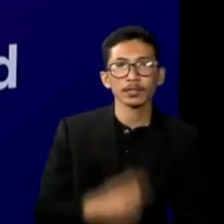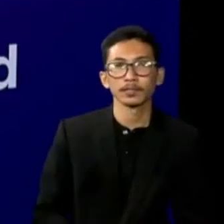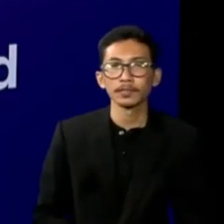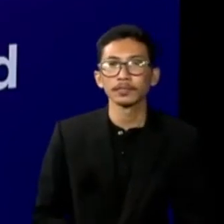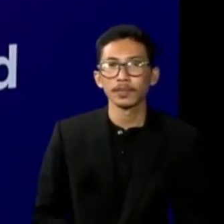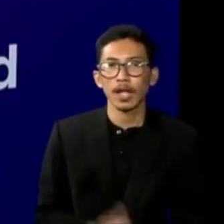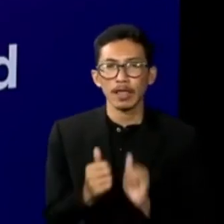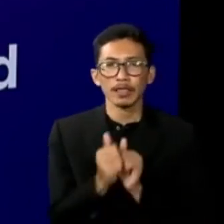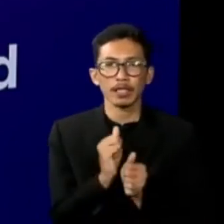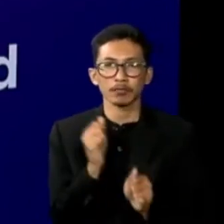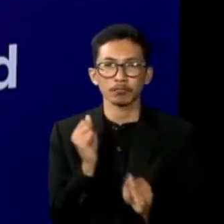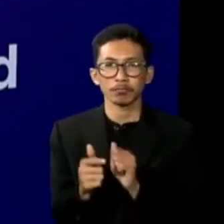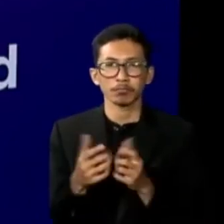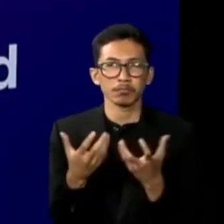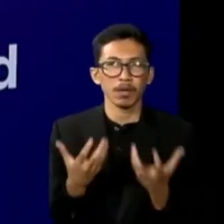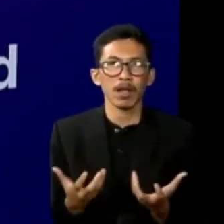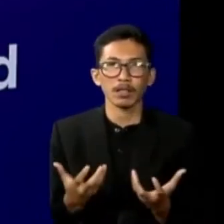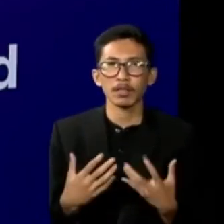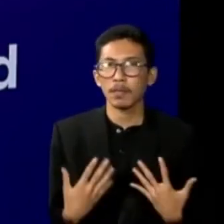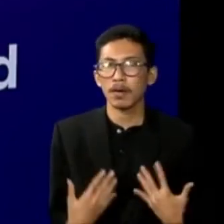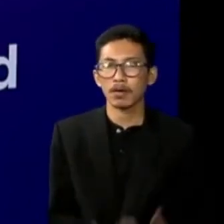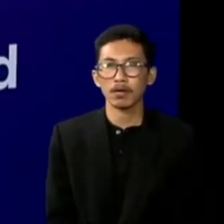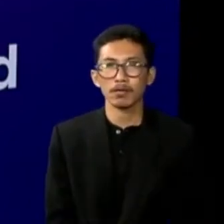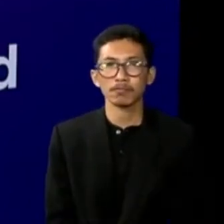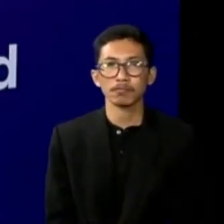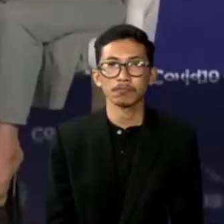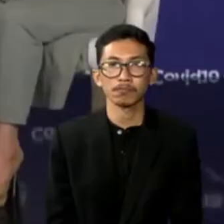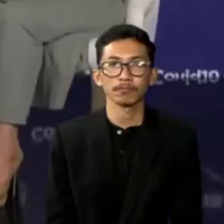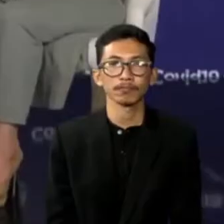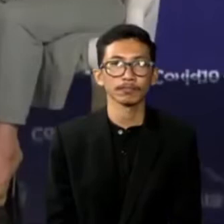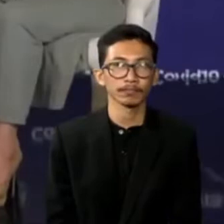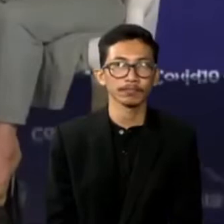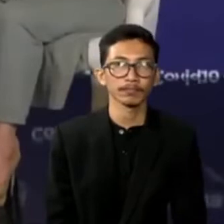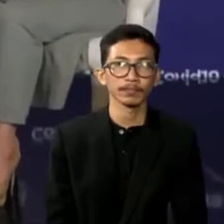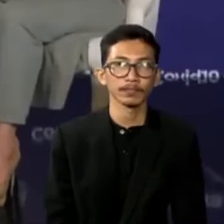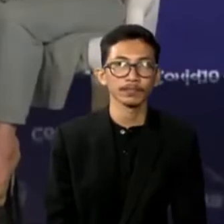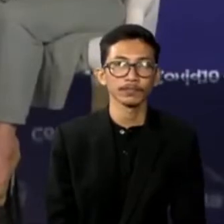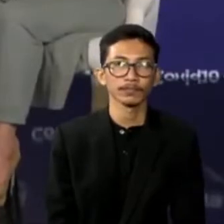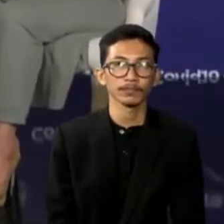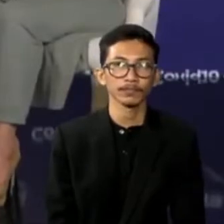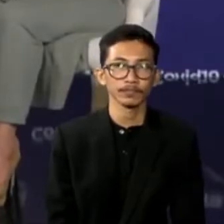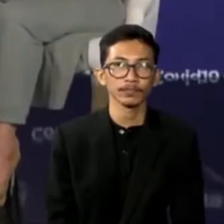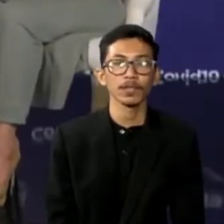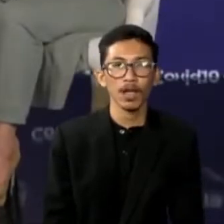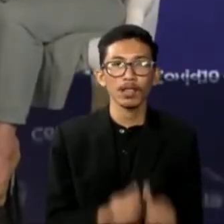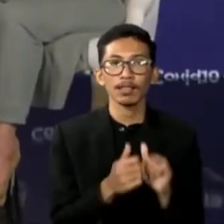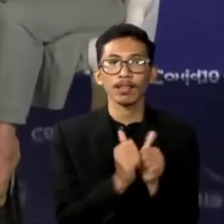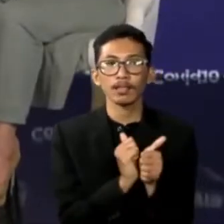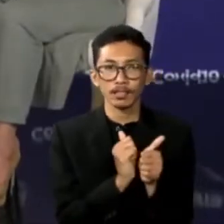menguap mengeluarkan biaya saja ini sudah terasa berat Bagaimana ini dog kalau testing harusnya tidak berat